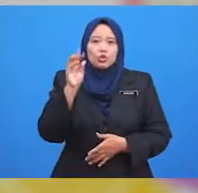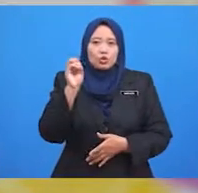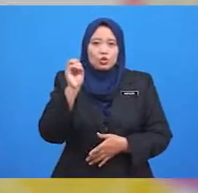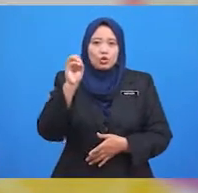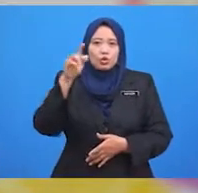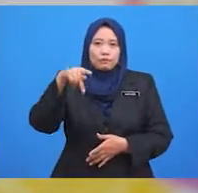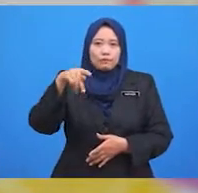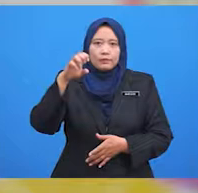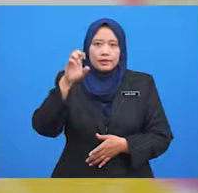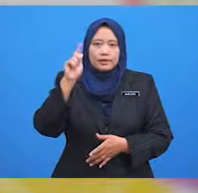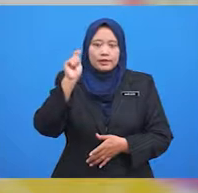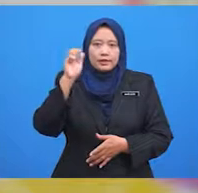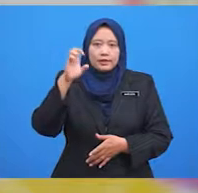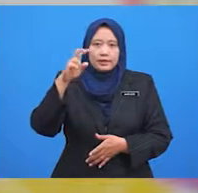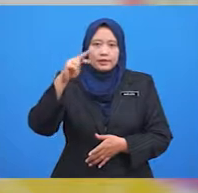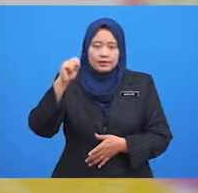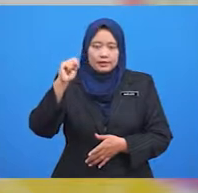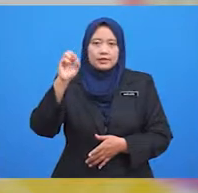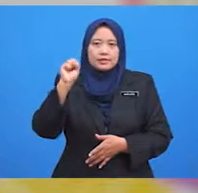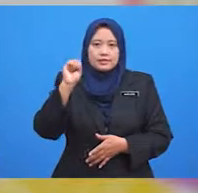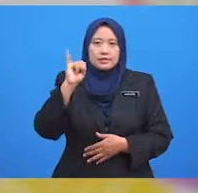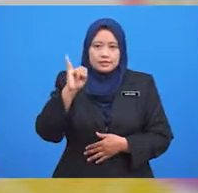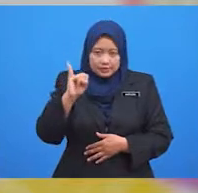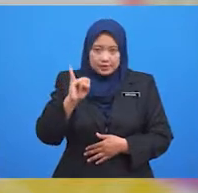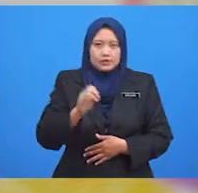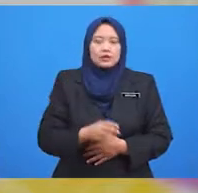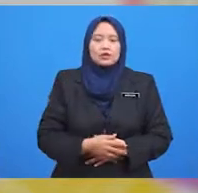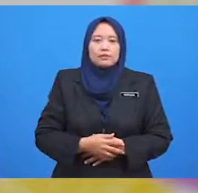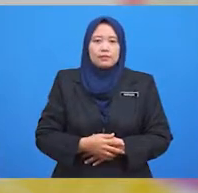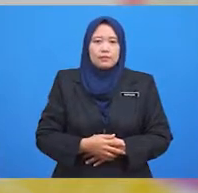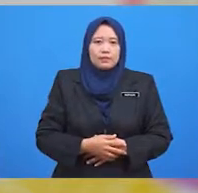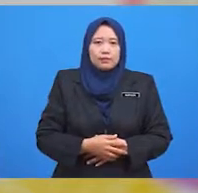Aesthetic Therapy Consultation dalam NOS